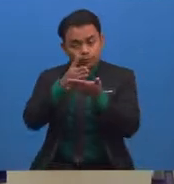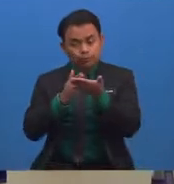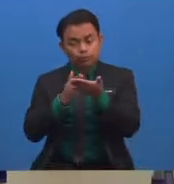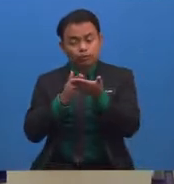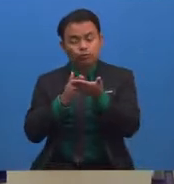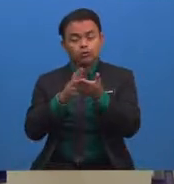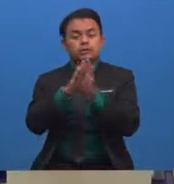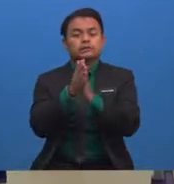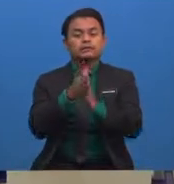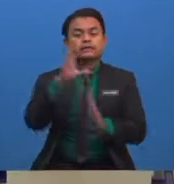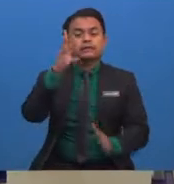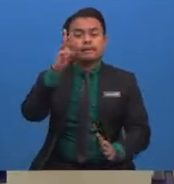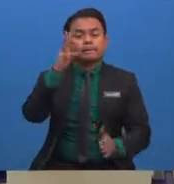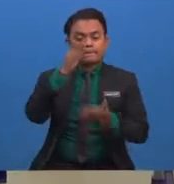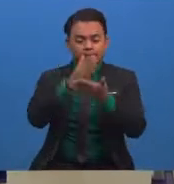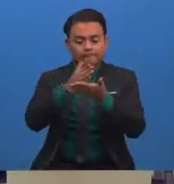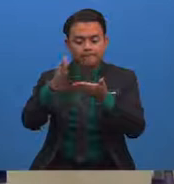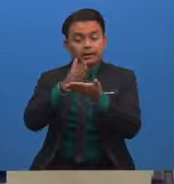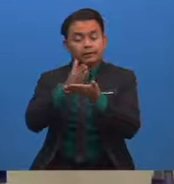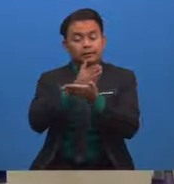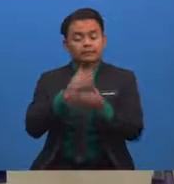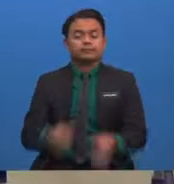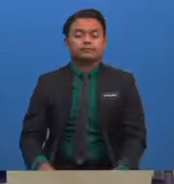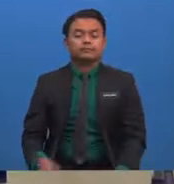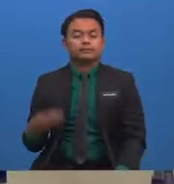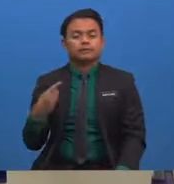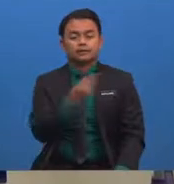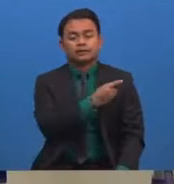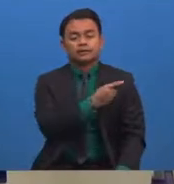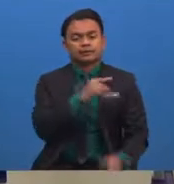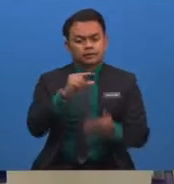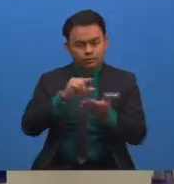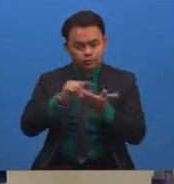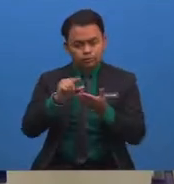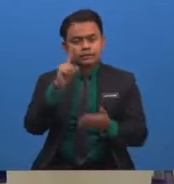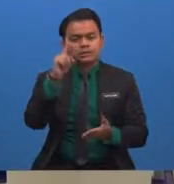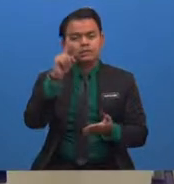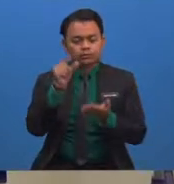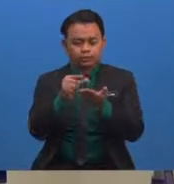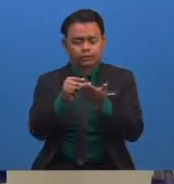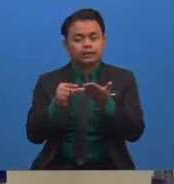kepada 6 bahagian dan kita hanya gunakan 1 bahagian sahaja.